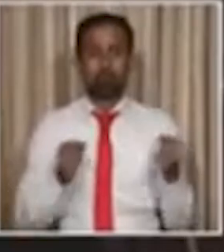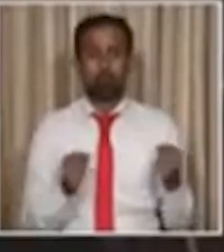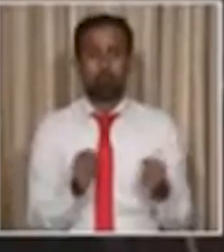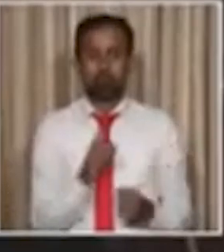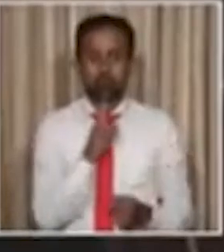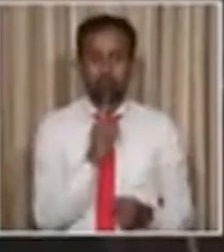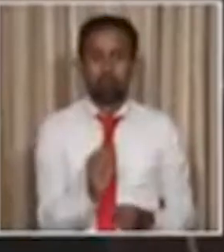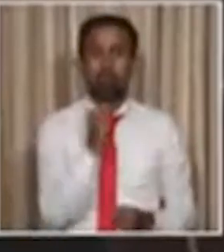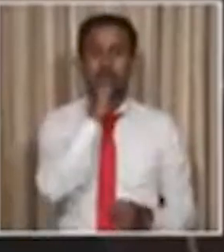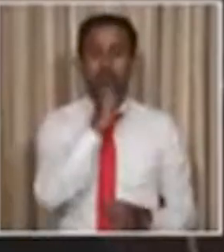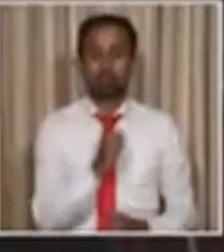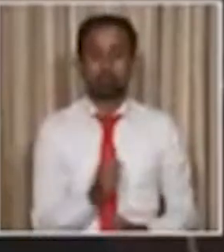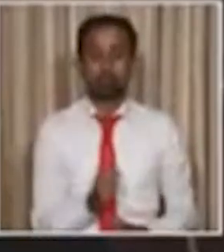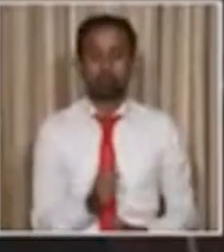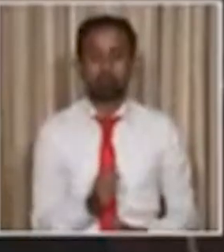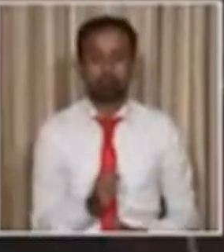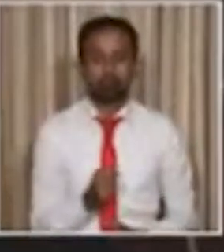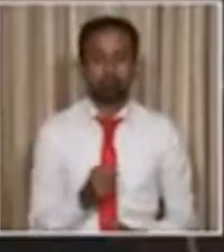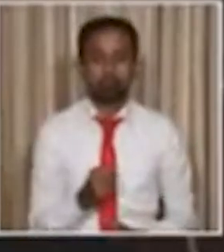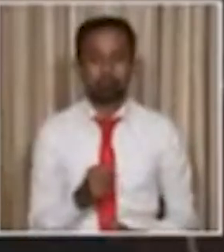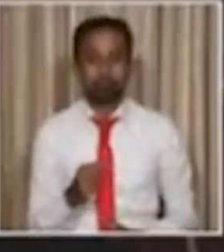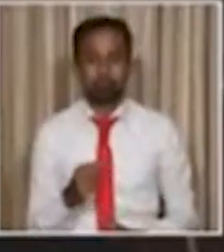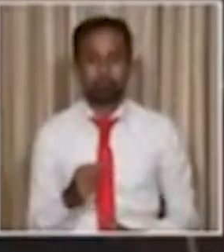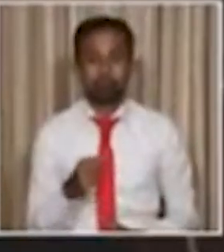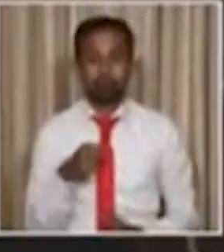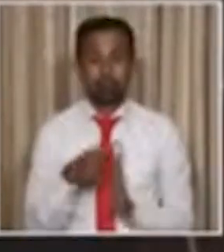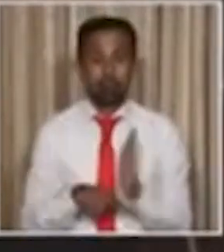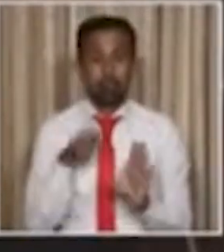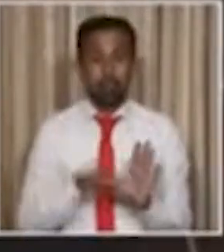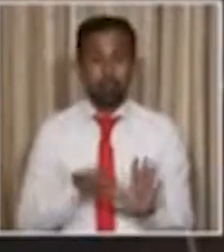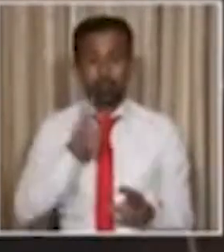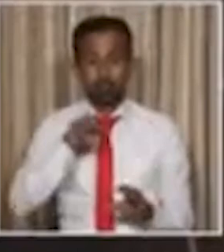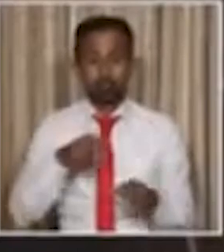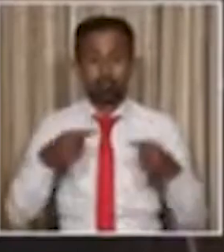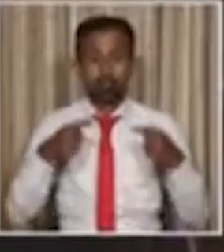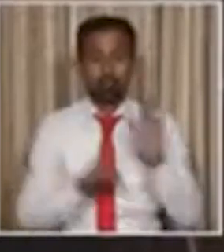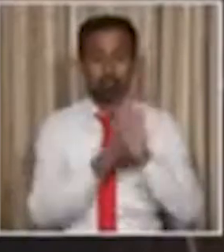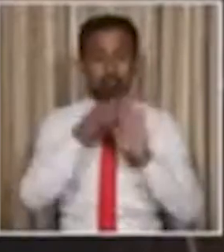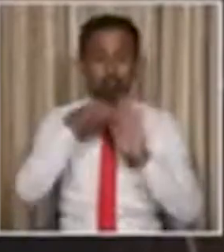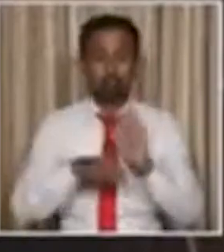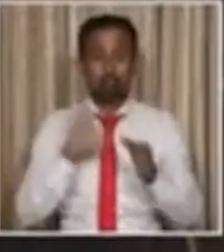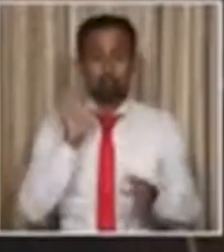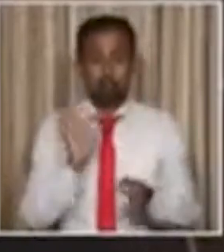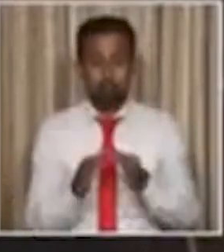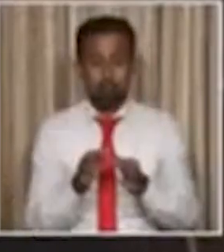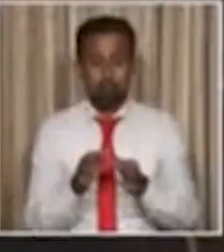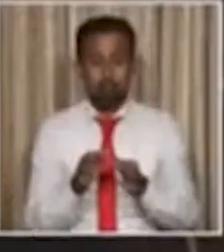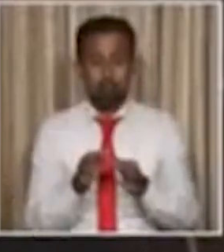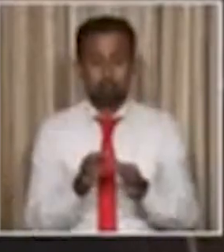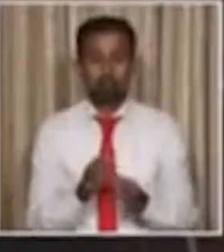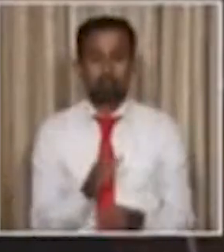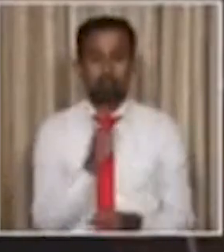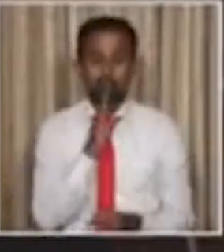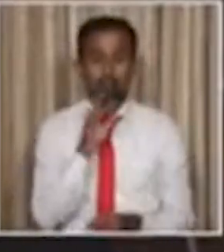වෙන්නේ? ඒක මේ රට අවුරුදු 30ක් පුරා ගිනිගත්තු උතුරත් දකුණත් ගිනිගත්තු